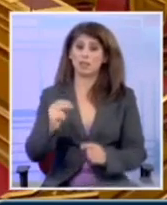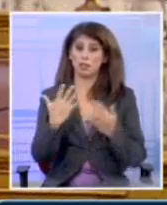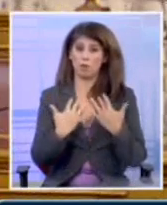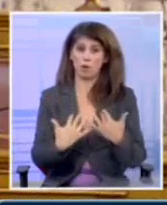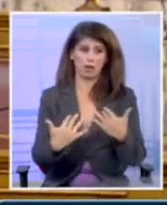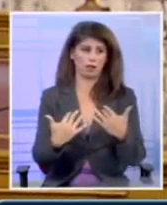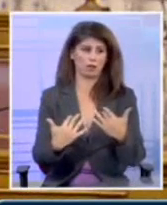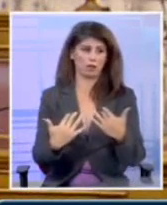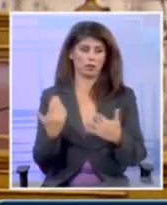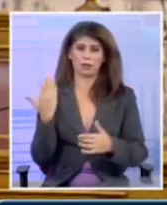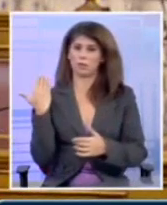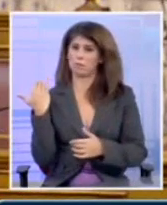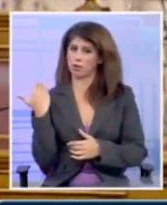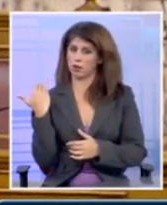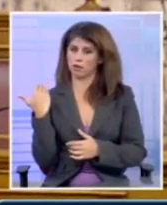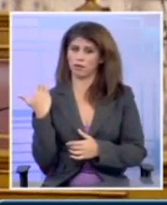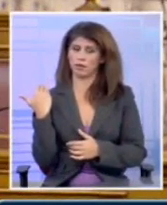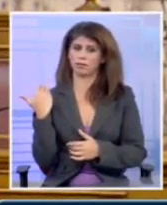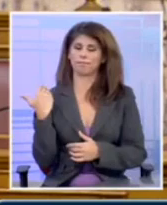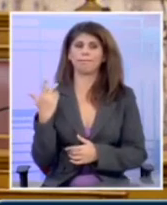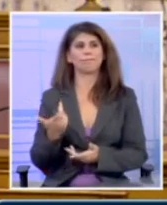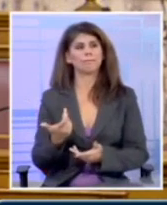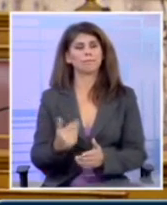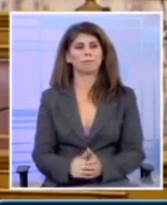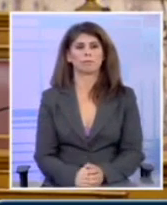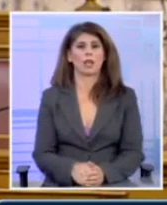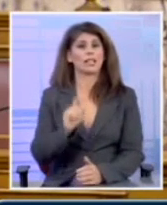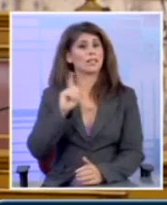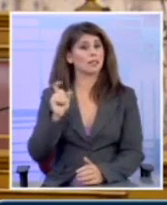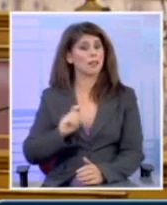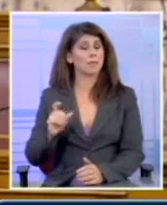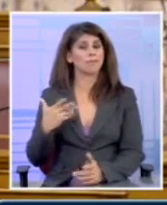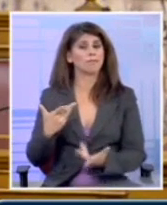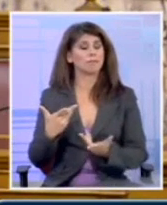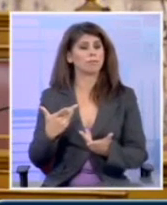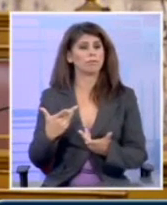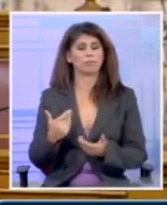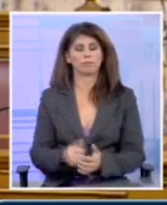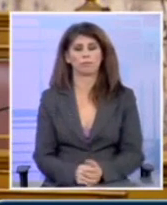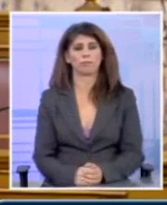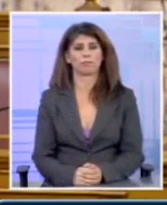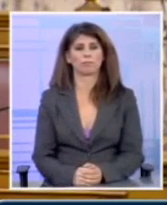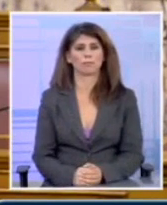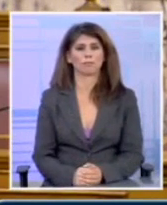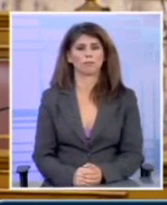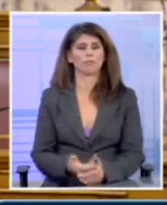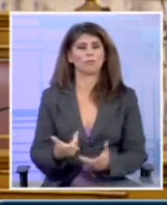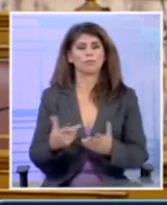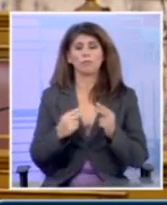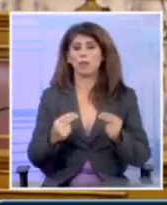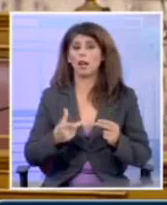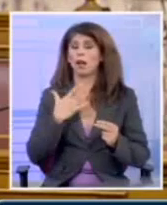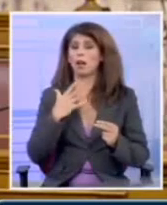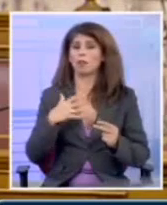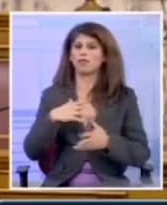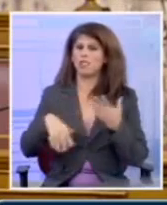Επειδή σε αυτή τη Βουλή και πρόσφατα ζήσαμε επεισόδια που είχαν ως αποτέλεσμα να ξυλοδαρθεί ένας